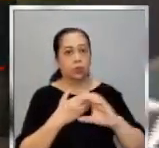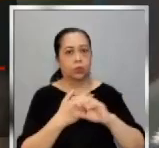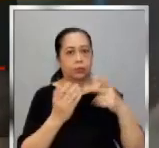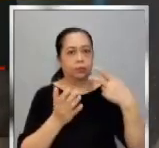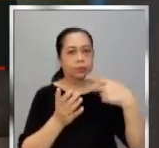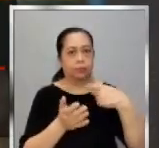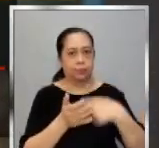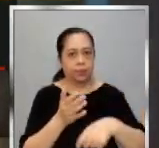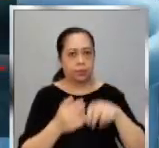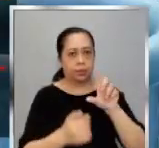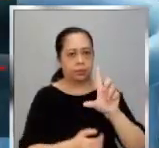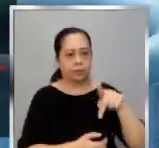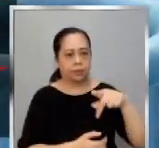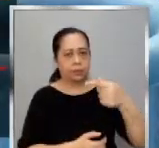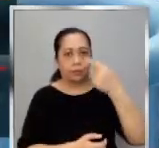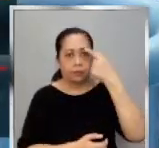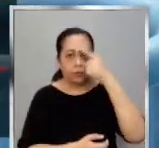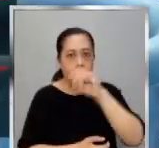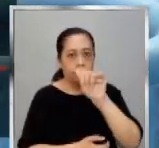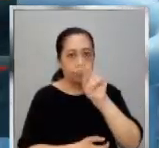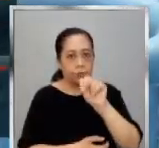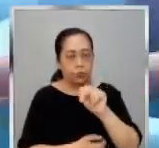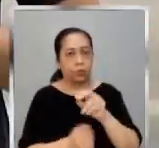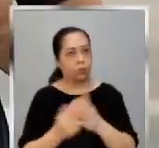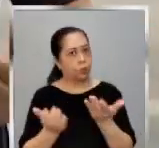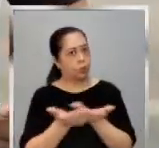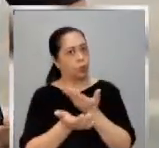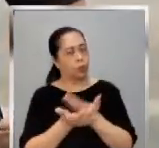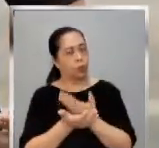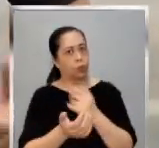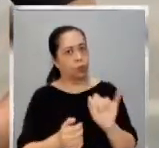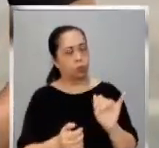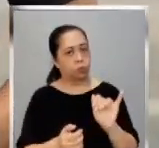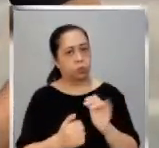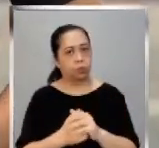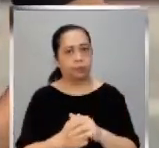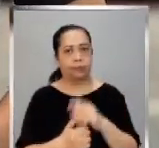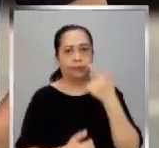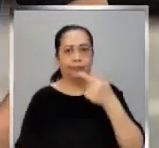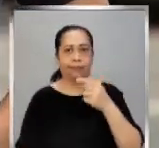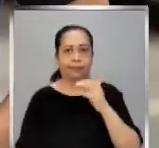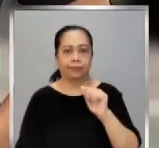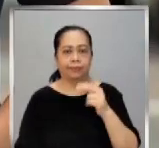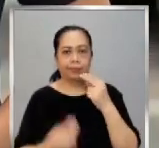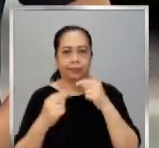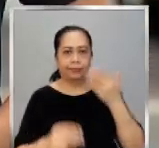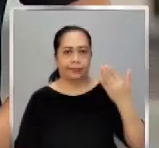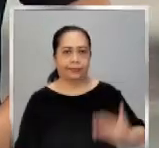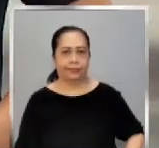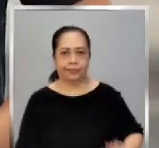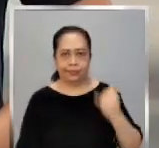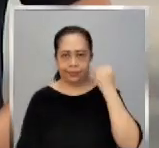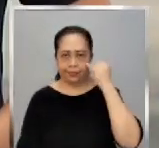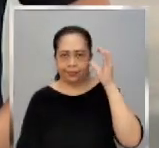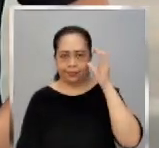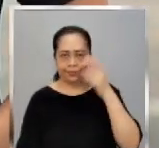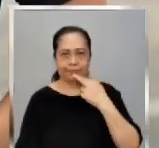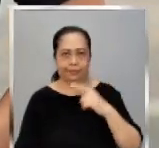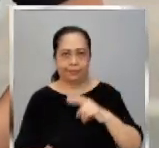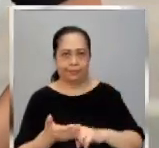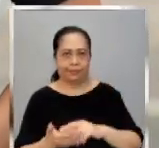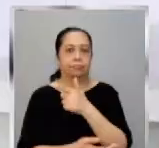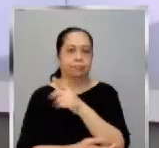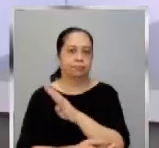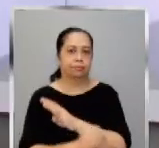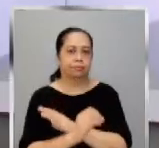LPG for January. Unprecedented dito ha. Para sa GMA Integrated News, Ian Cruz Nakatutok, 24